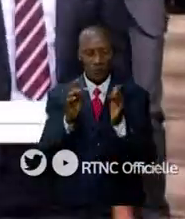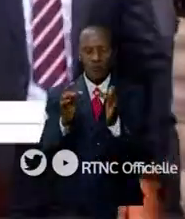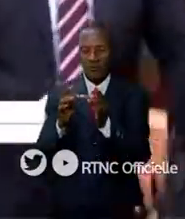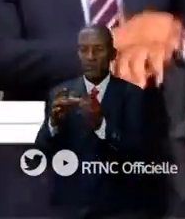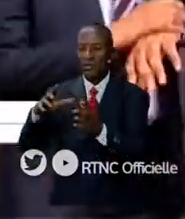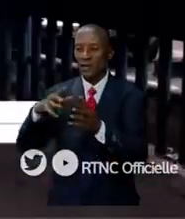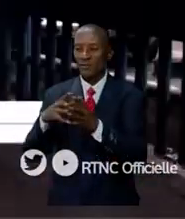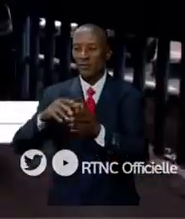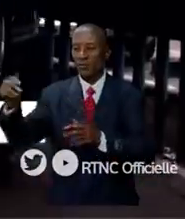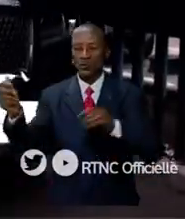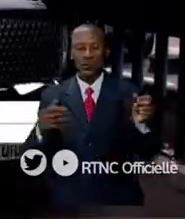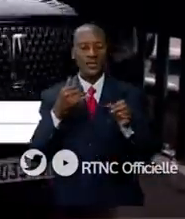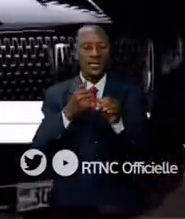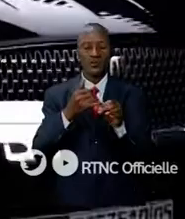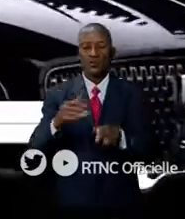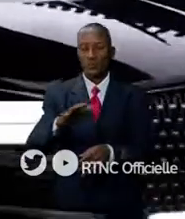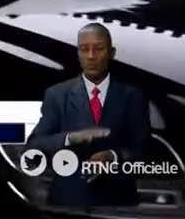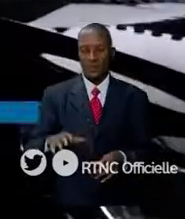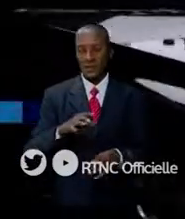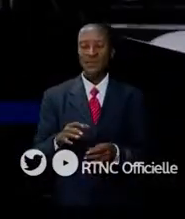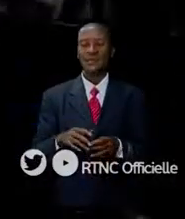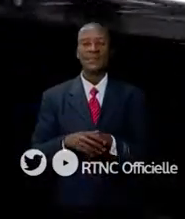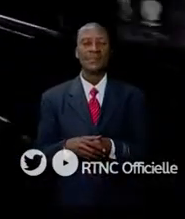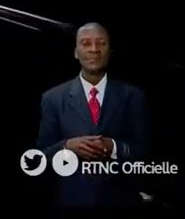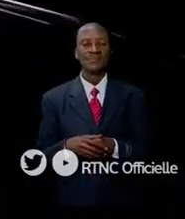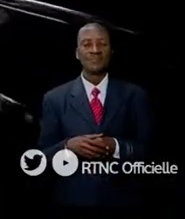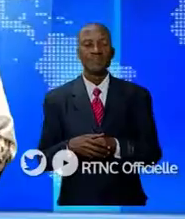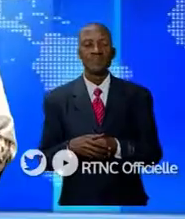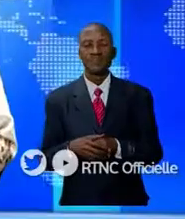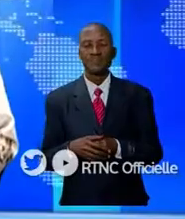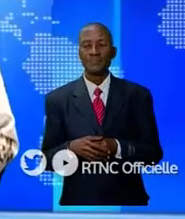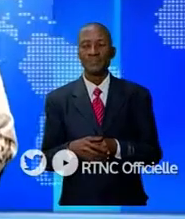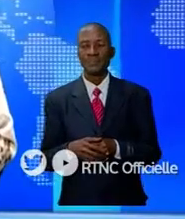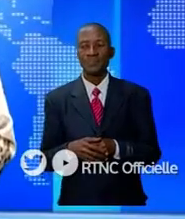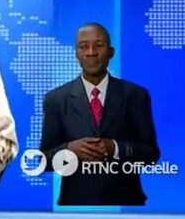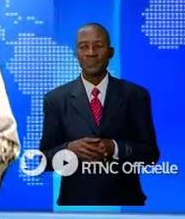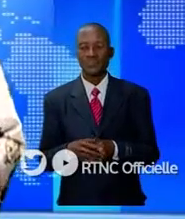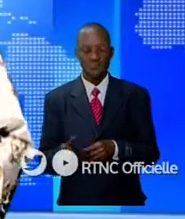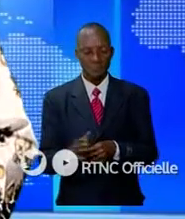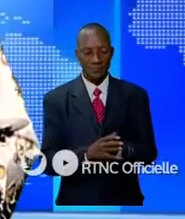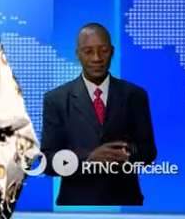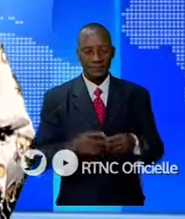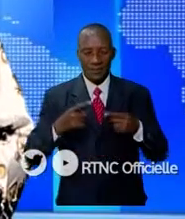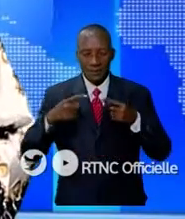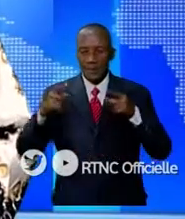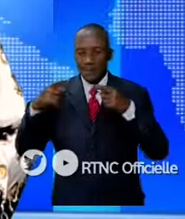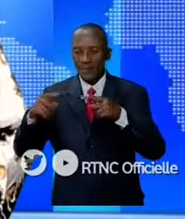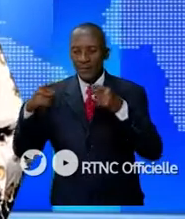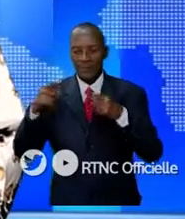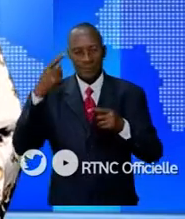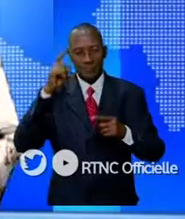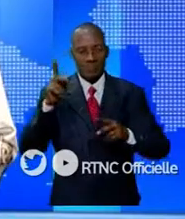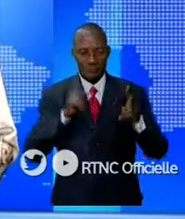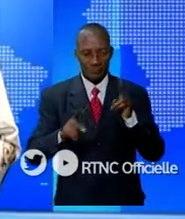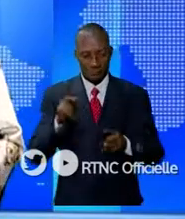institutions de la République, acteurs politiques et sociaux. La sensibilisation de la population pour le